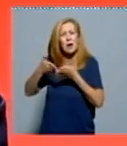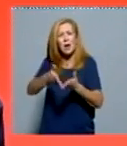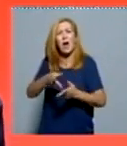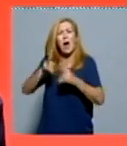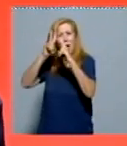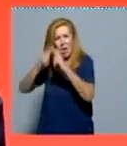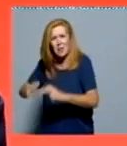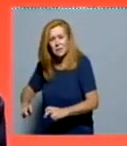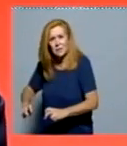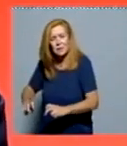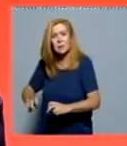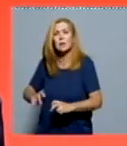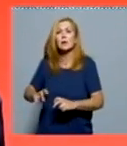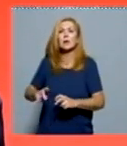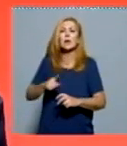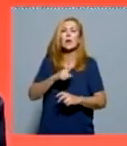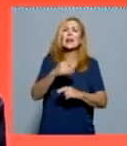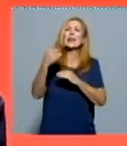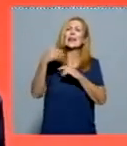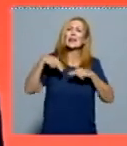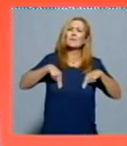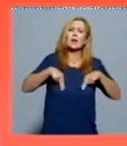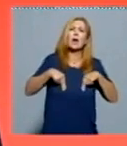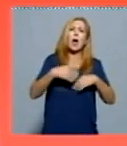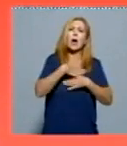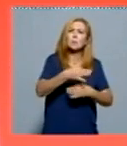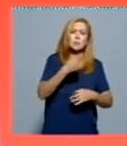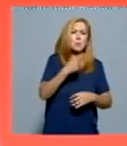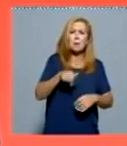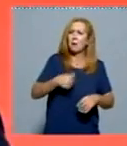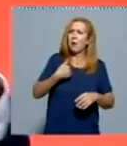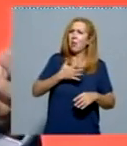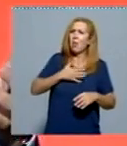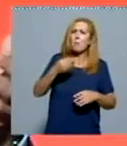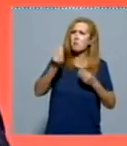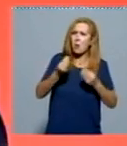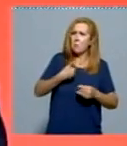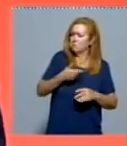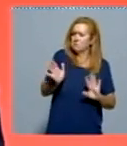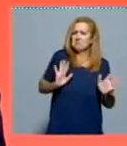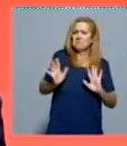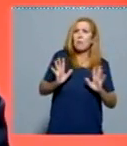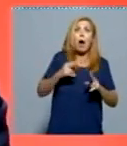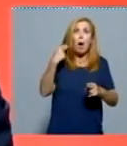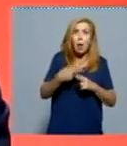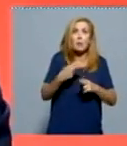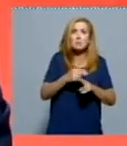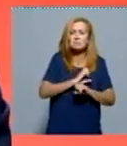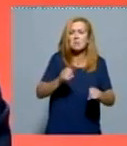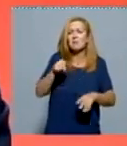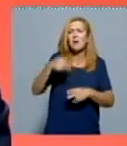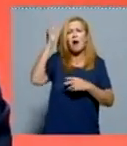και η αρμόδια κυβερνητική εκπρόσωπος είπε το θέμα δεν αφορά την Ελλάδα σε επίσημη ενημέρωση, αλλά είναι ζήτημα της